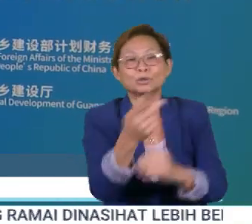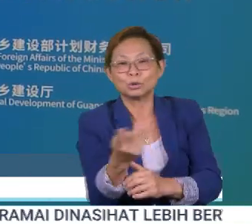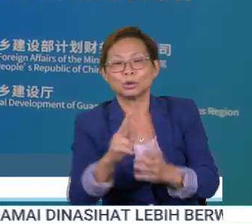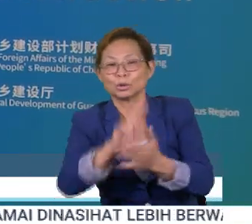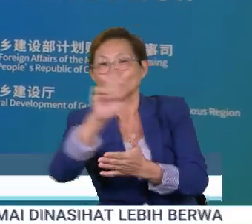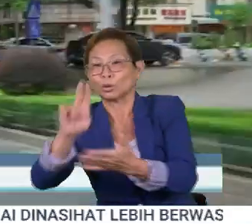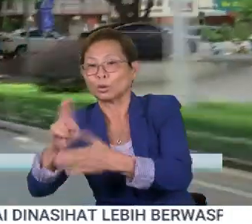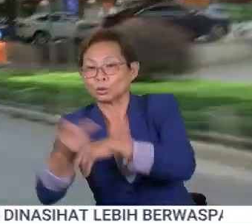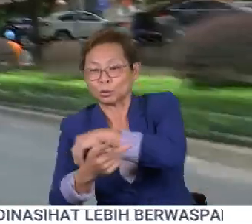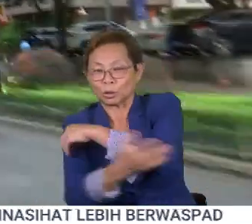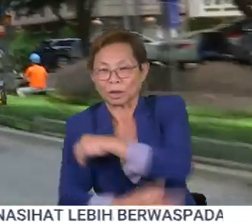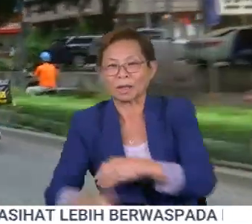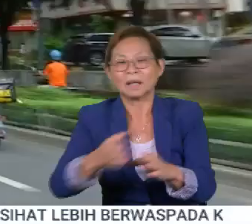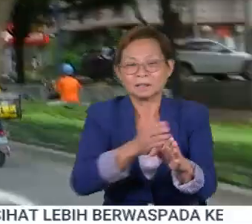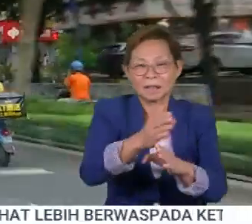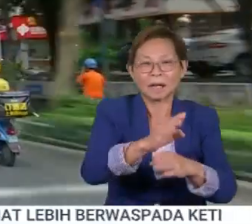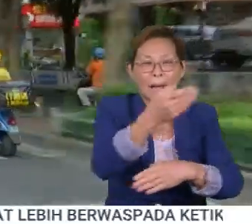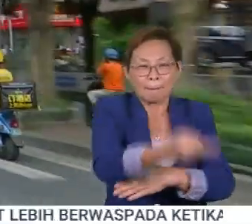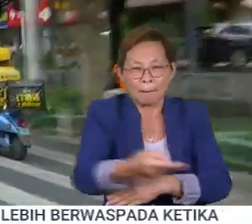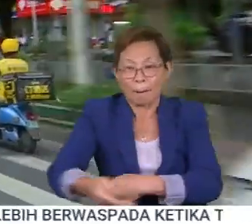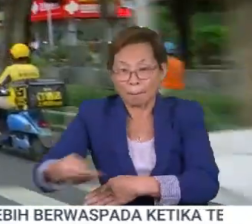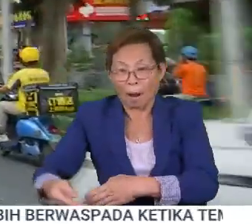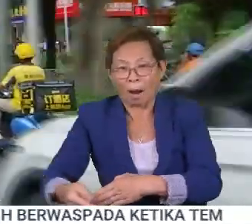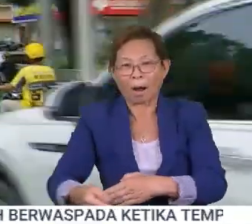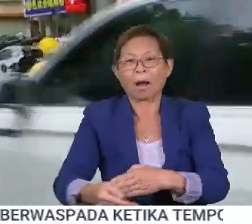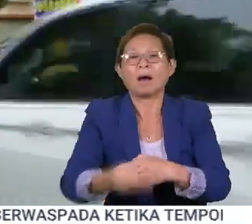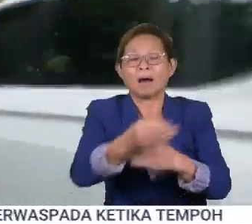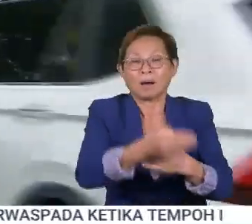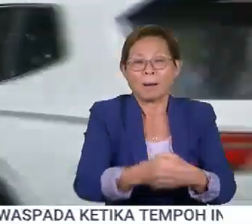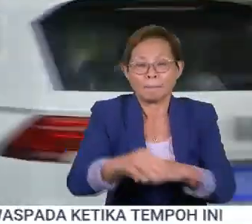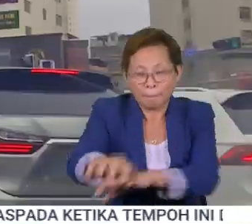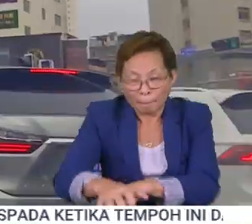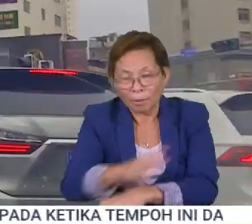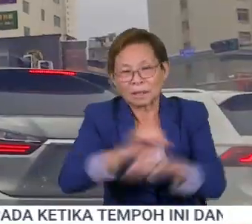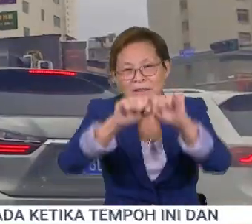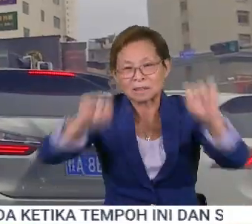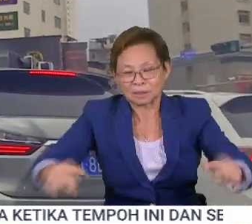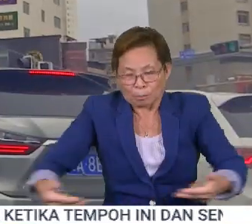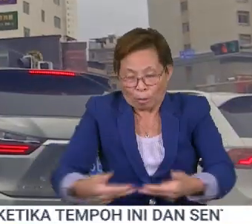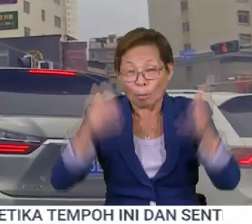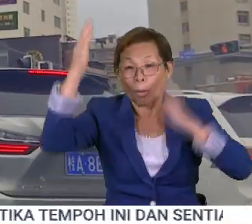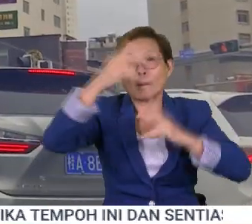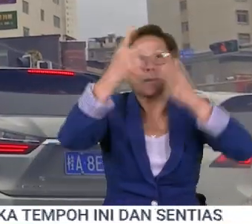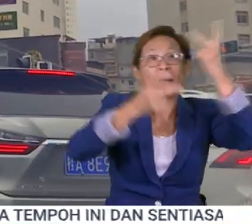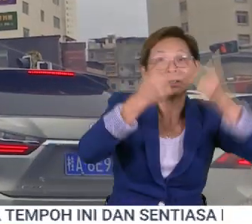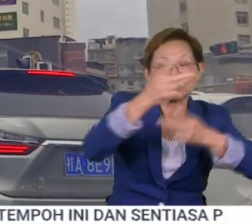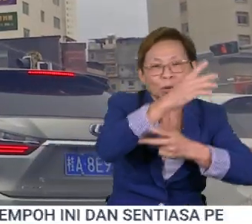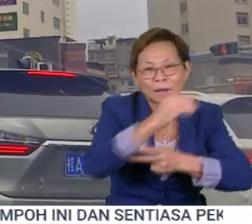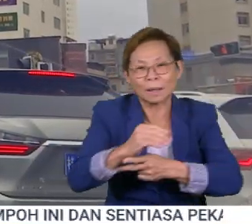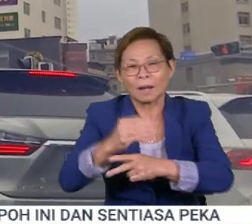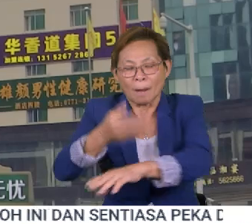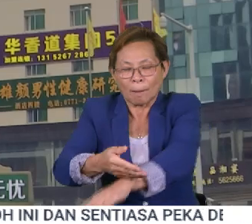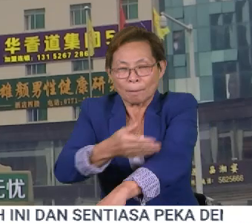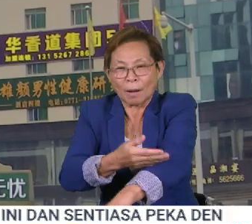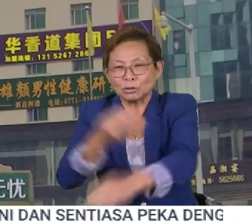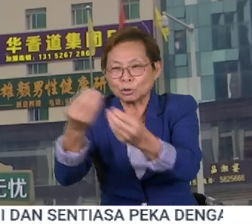kedua-dua negara. Sektor komoditi dan industri berasaskan pertanian serta sistem perhubungan negara merangkumi pelancongan dan